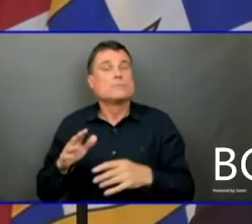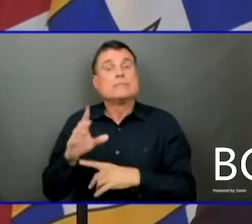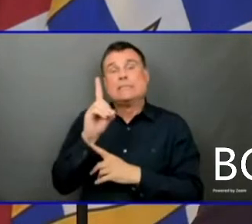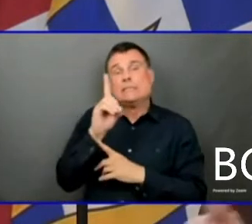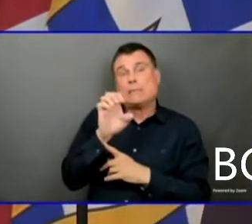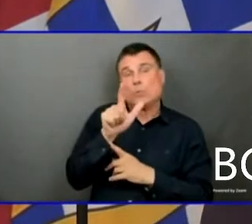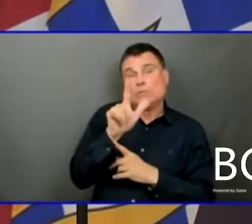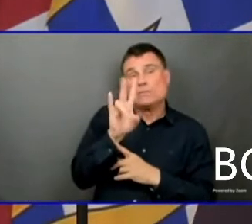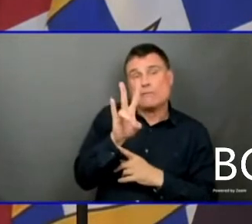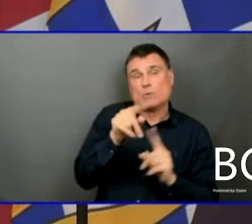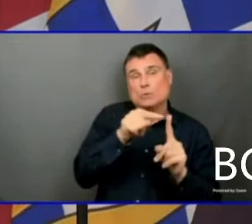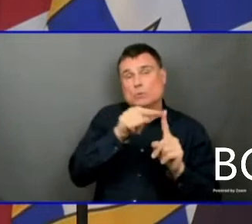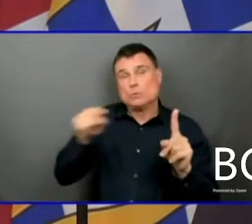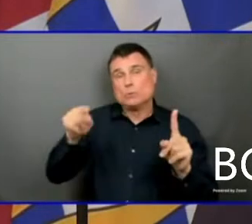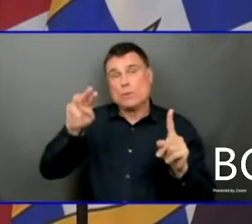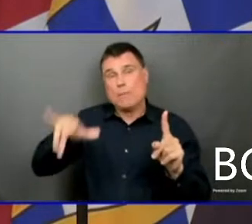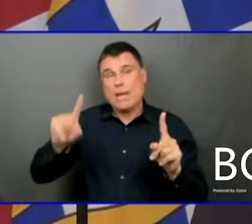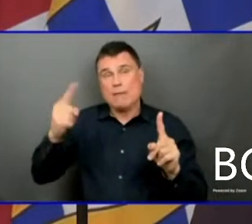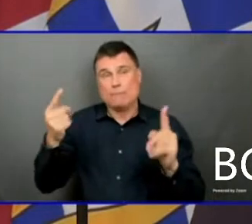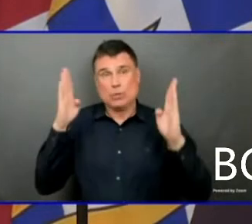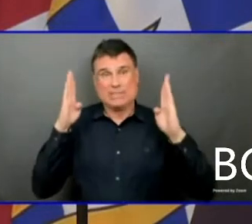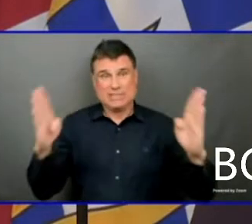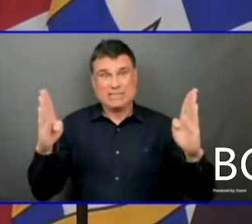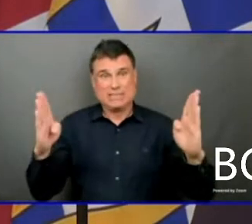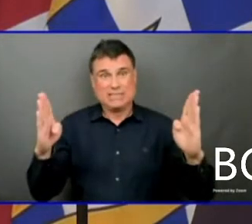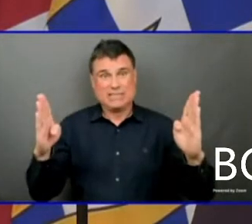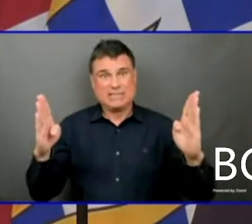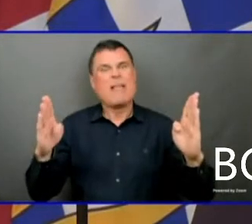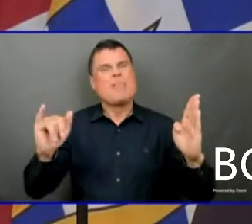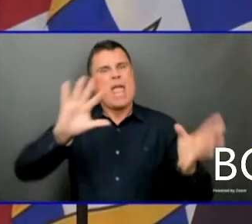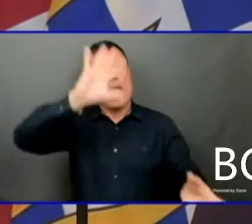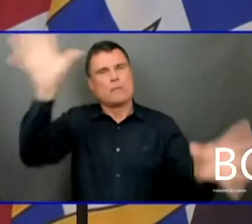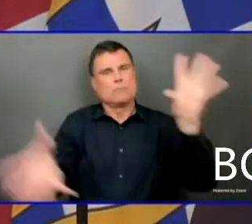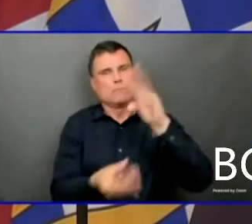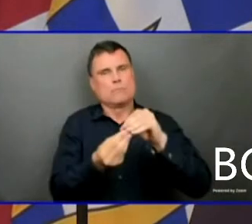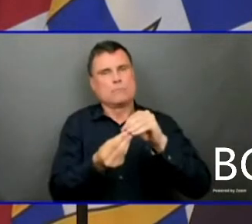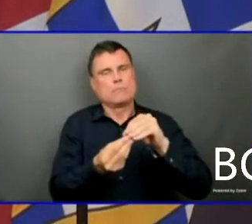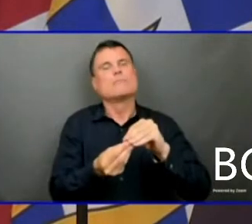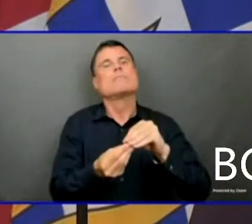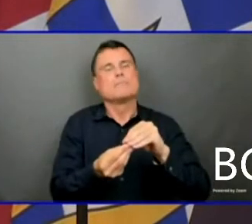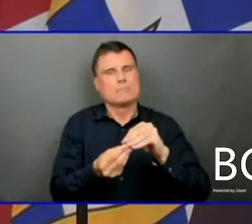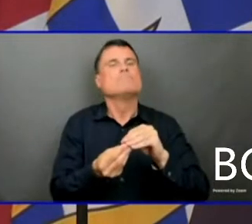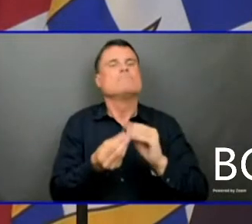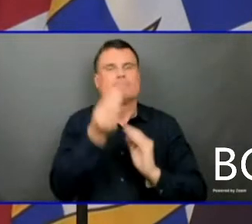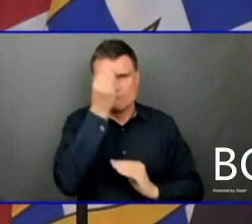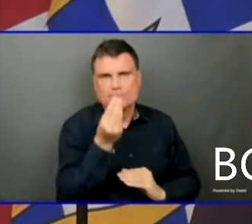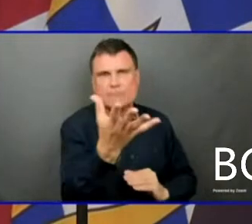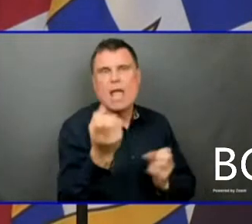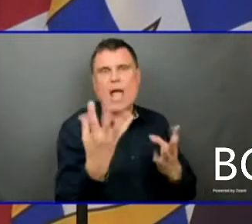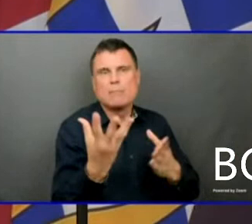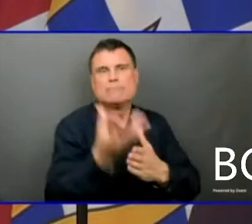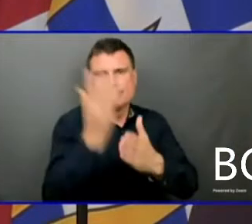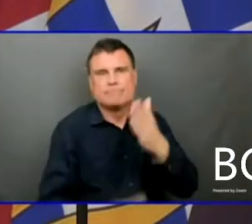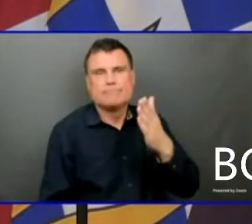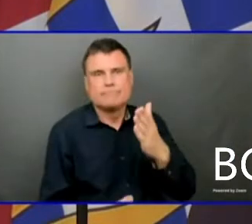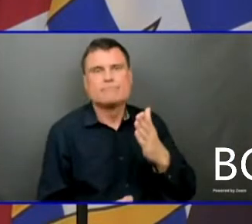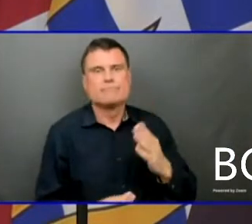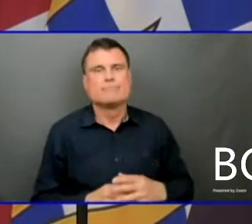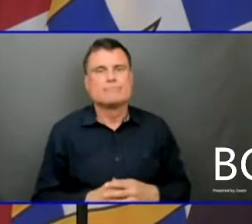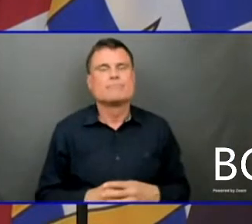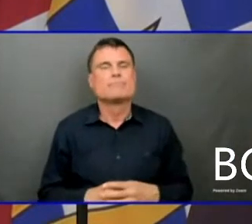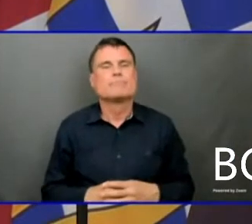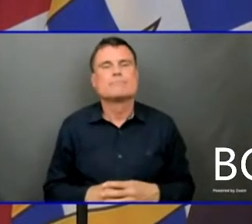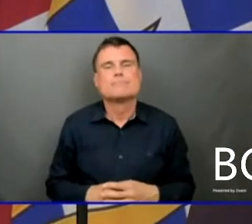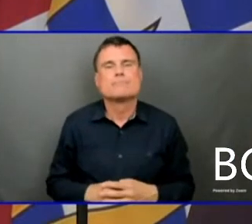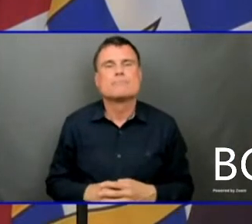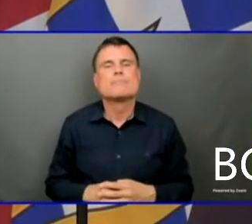现在，27号到5月1号的这个时间。 Glenn, do you have a follow-up? 这个死亡的案例的分析。 You are saying that